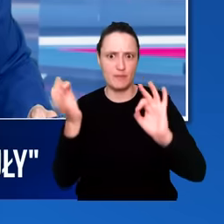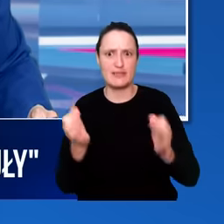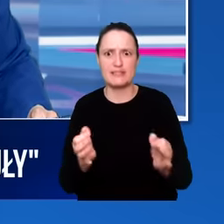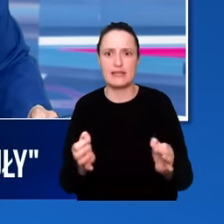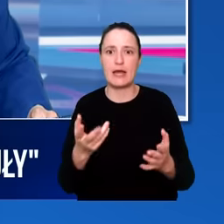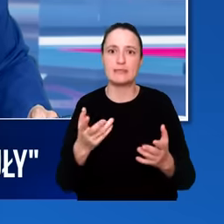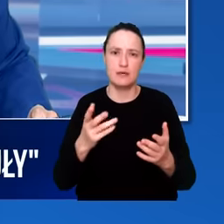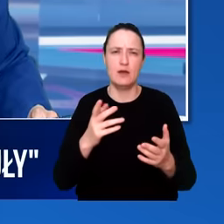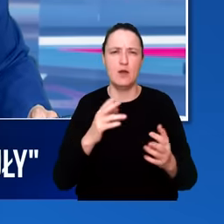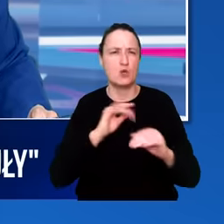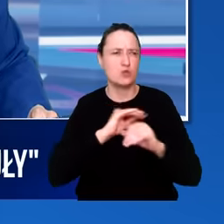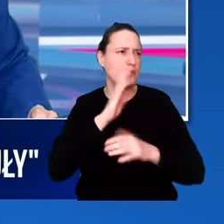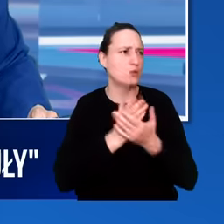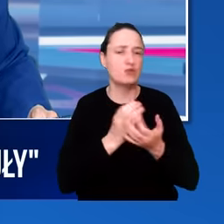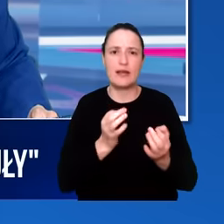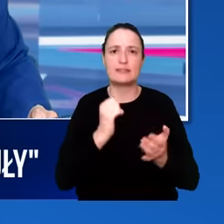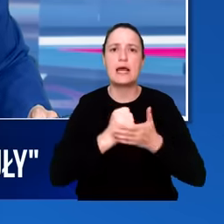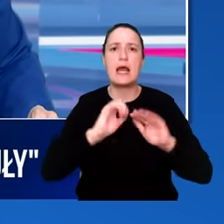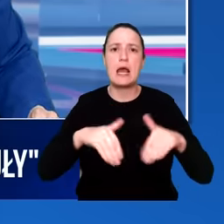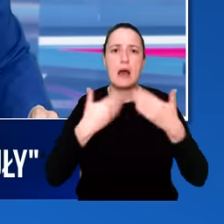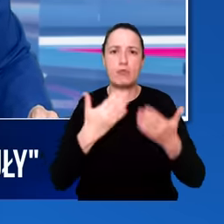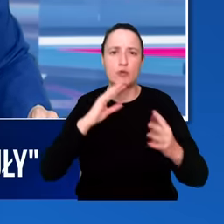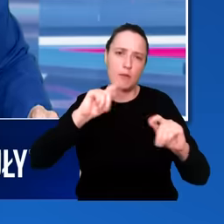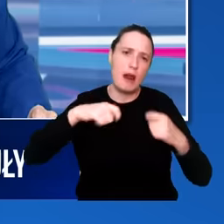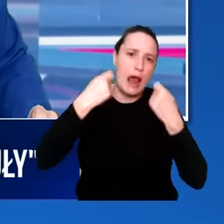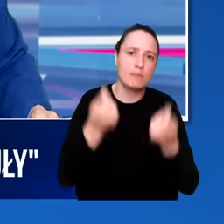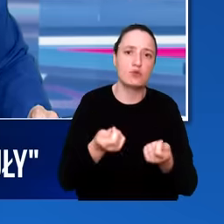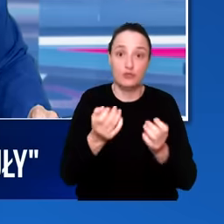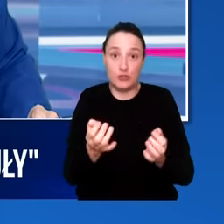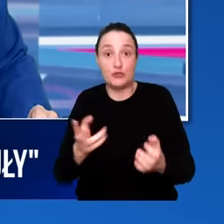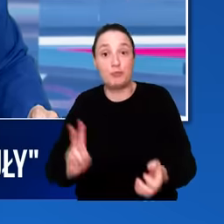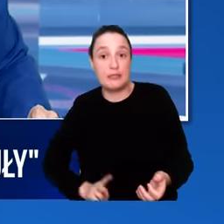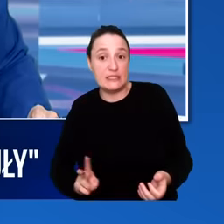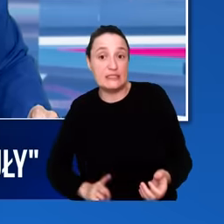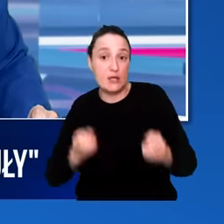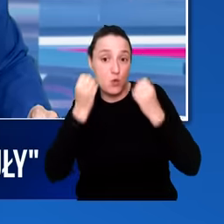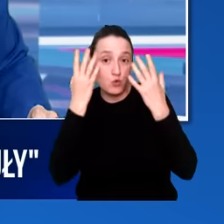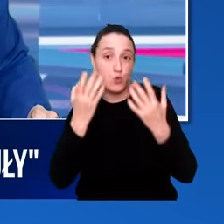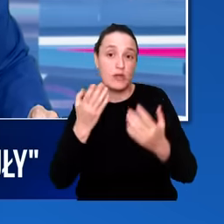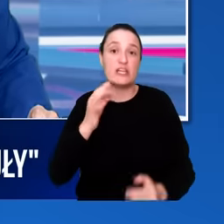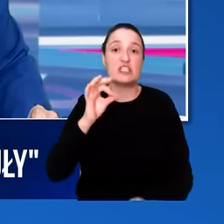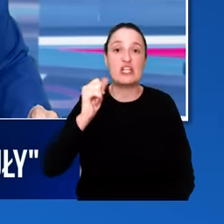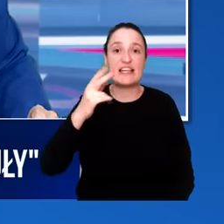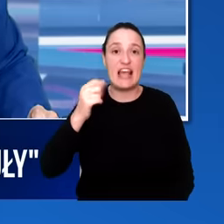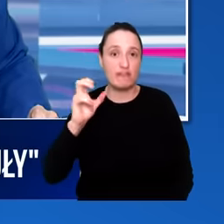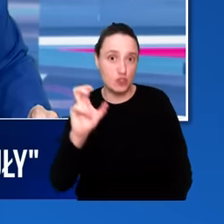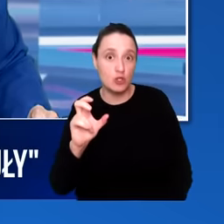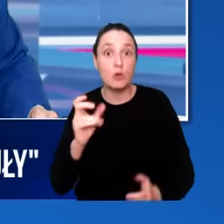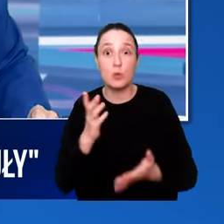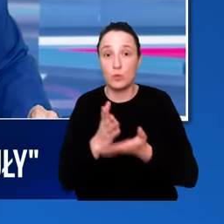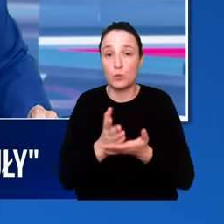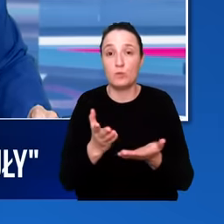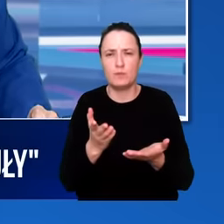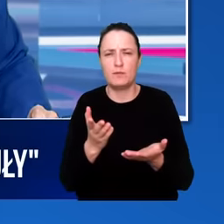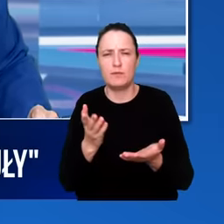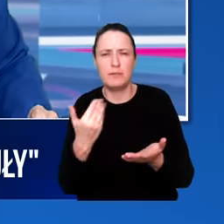raporcie dotyczącym pana dziś ministra kultury Bartłomieja Sienkiewicza. Mowa była